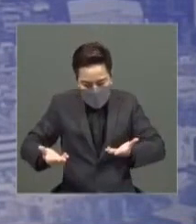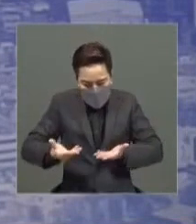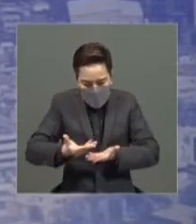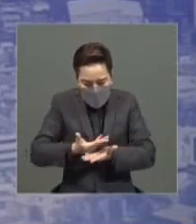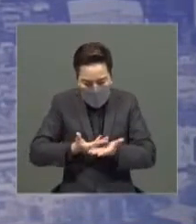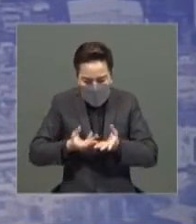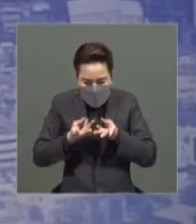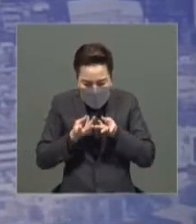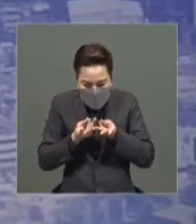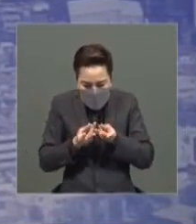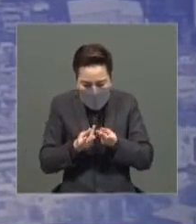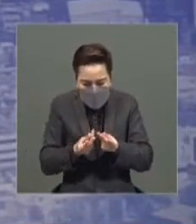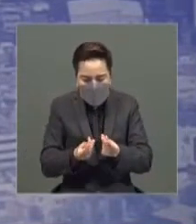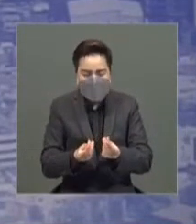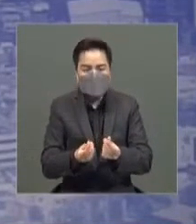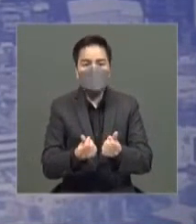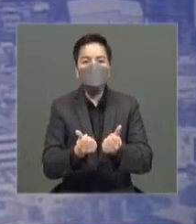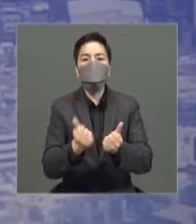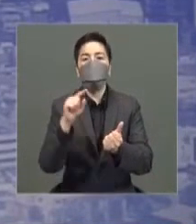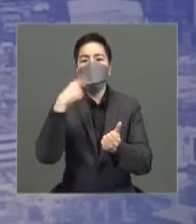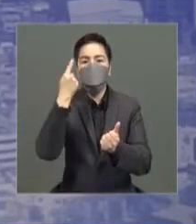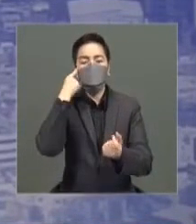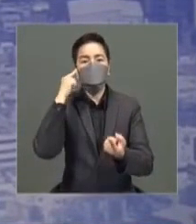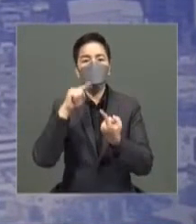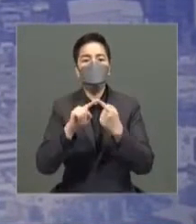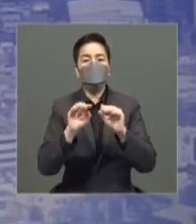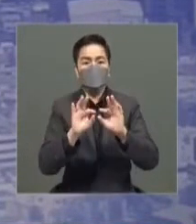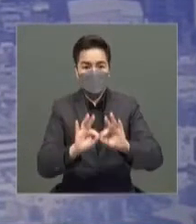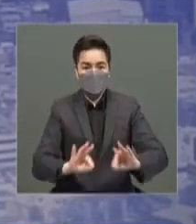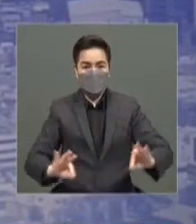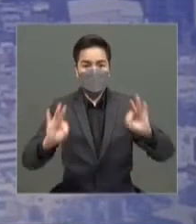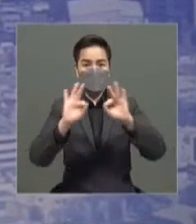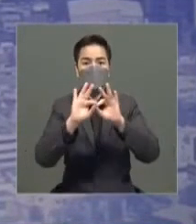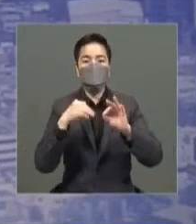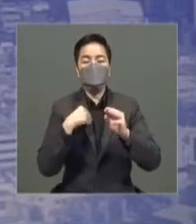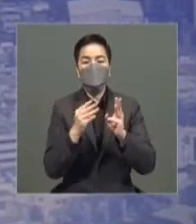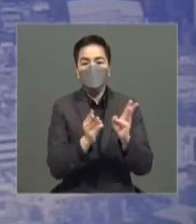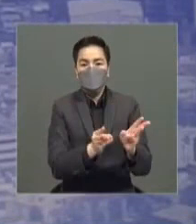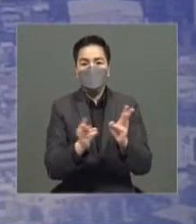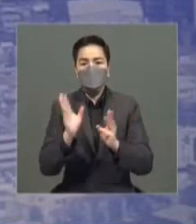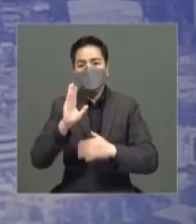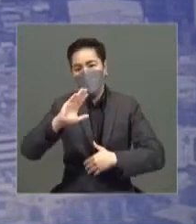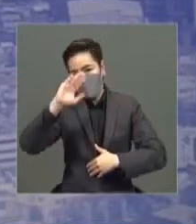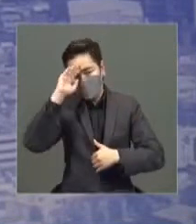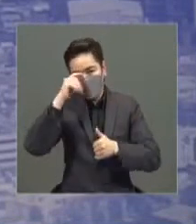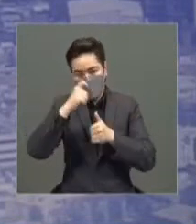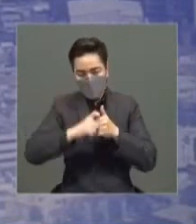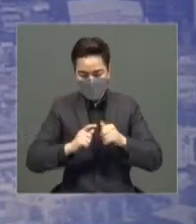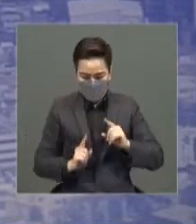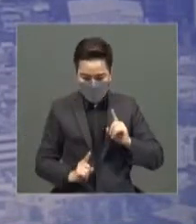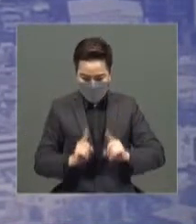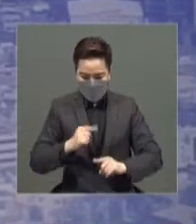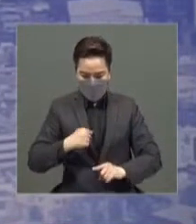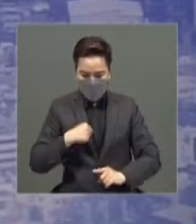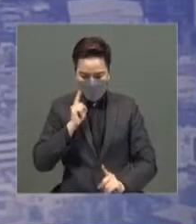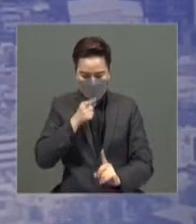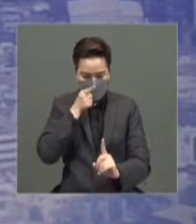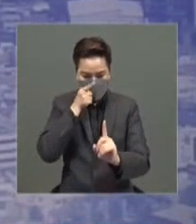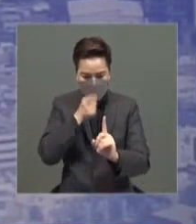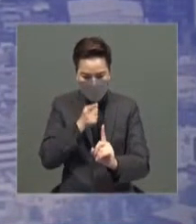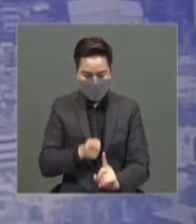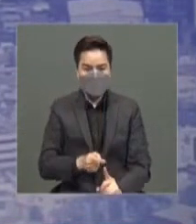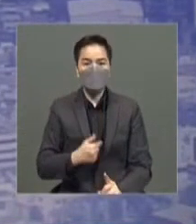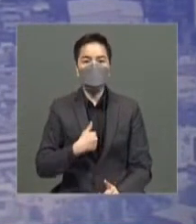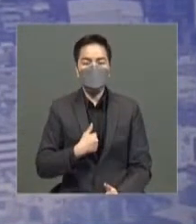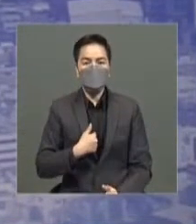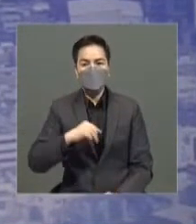อบอย่างประณีตคือสิ่งสำคัญก็คือจะต้องมีมาตรการให้ผู้ป่วยเนี่ยประเมินตนเองได้อย่างแม่นยำจะ